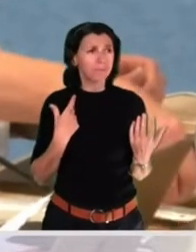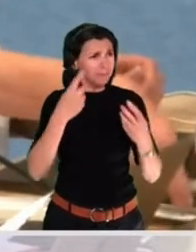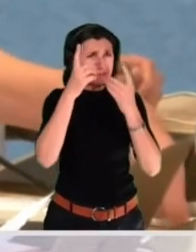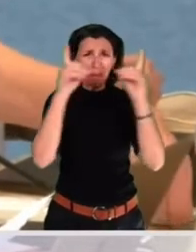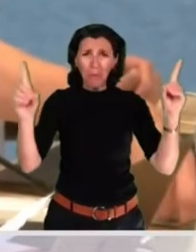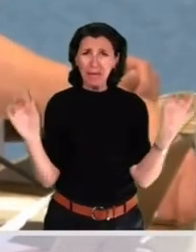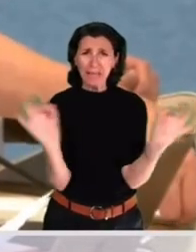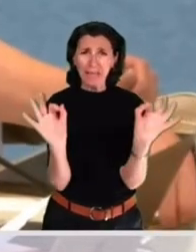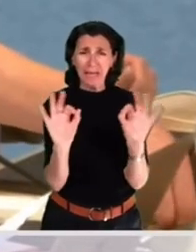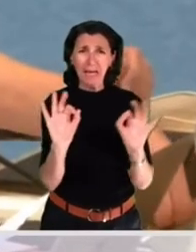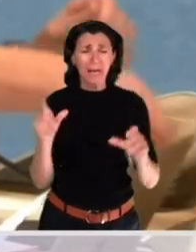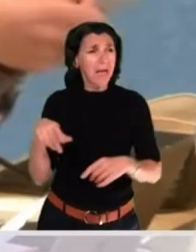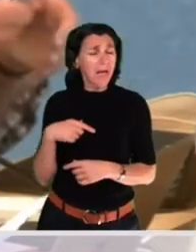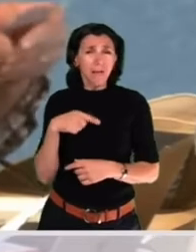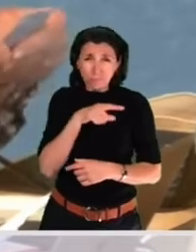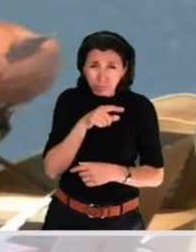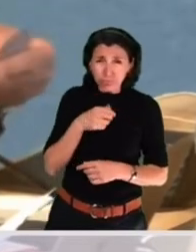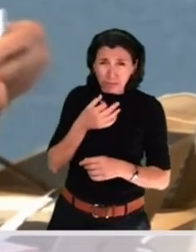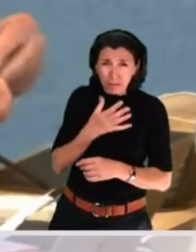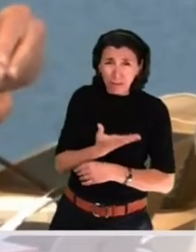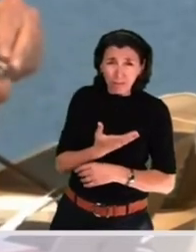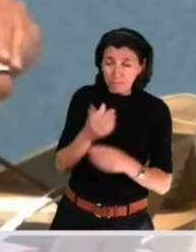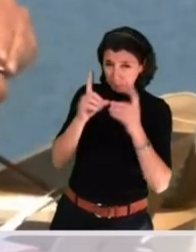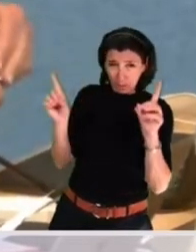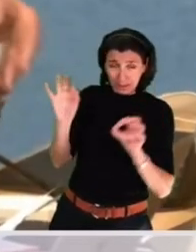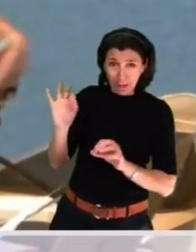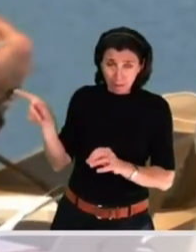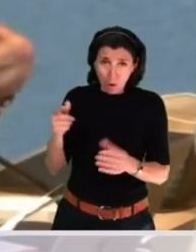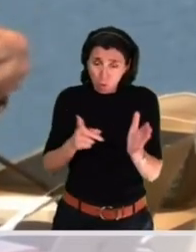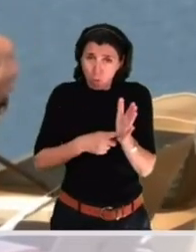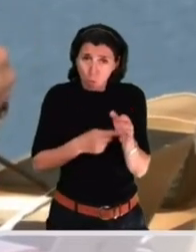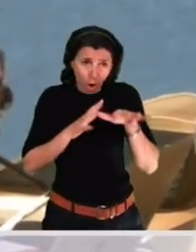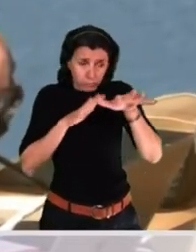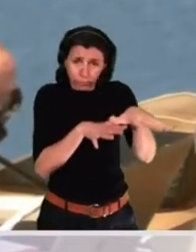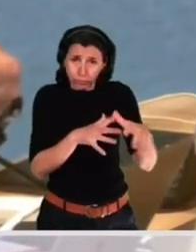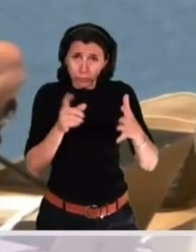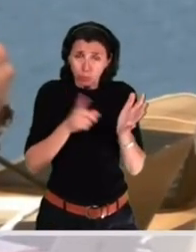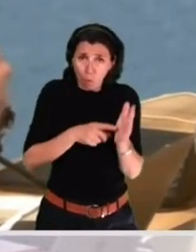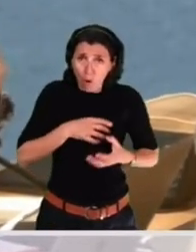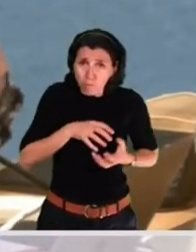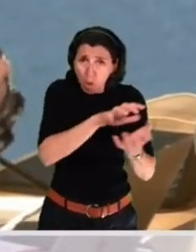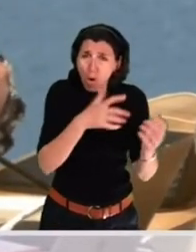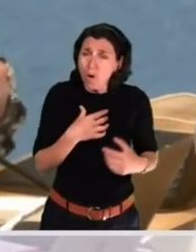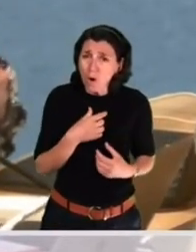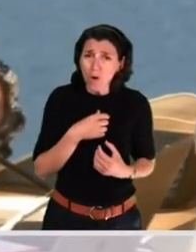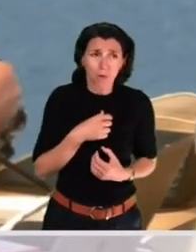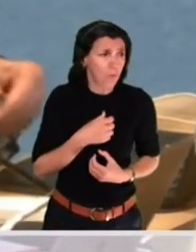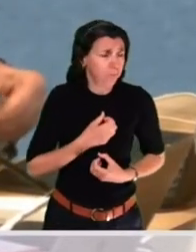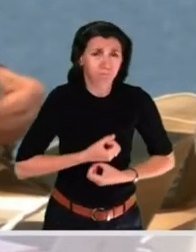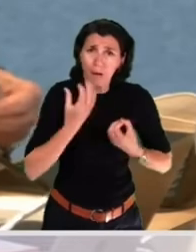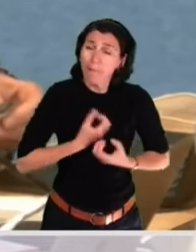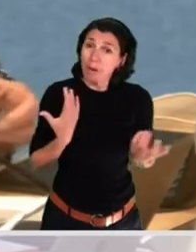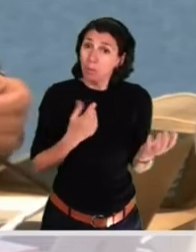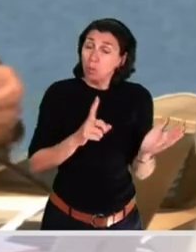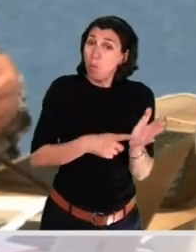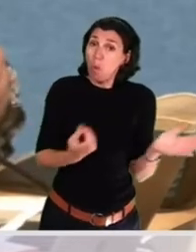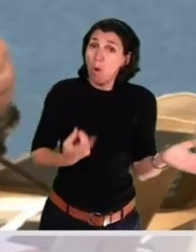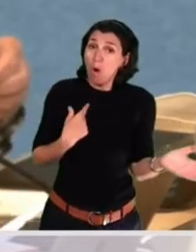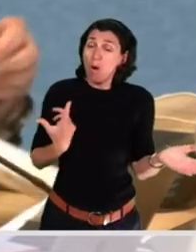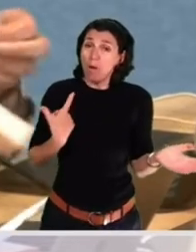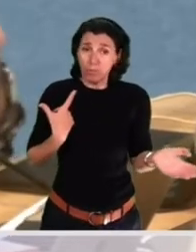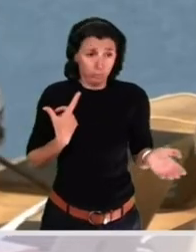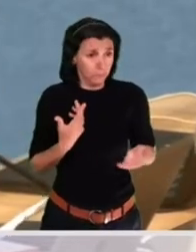démocratique la façon dont ils s'expriment, alors qu'ils apportent ici des revendications qu'ils veulent faire valoir de façon extrêmement